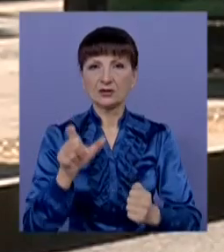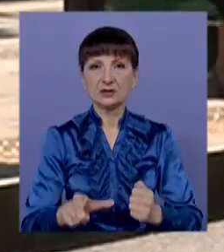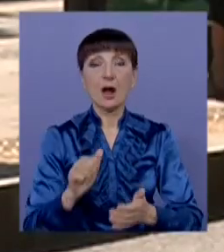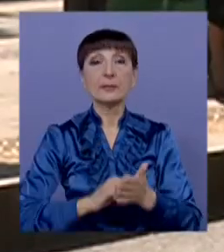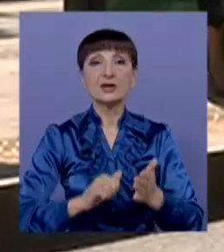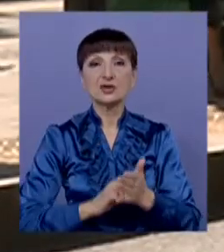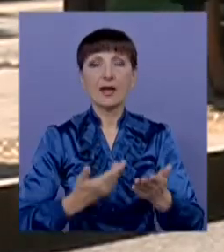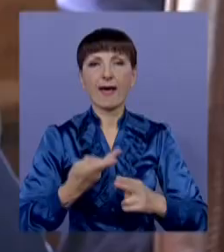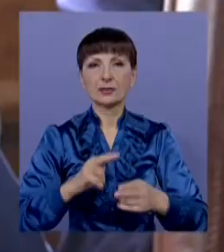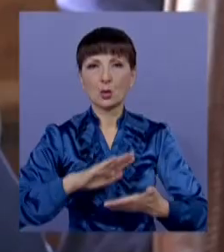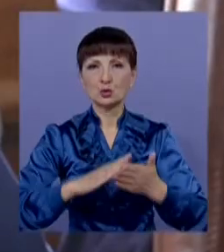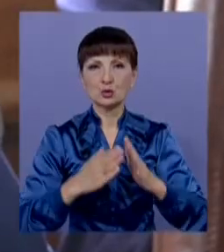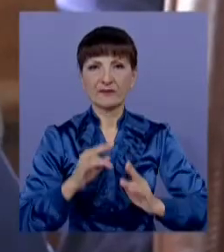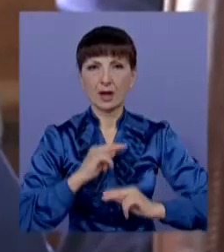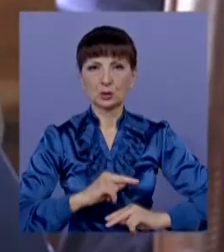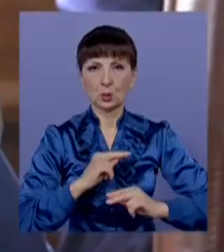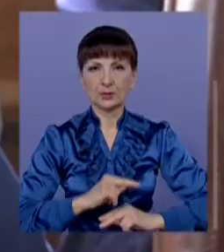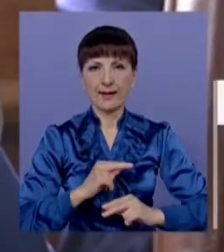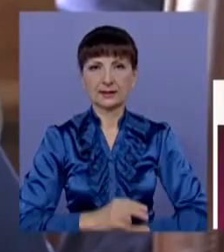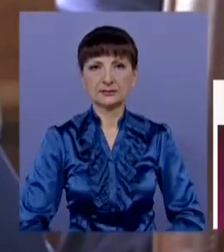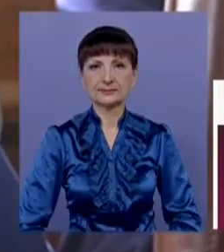– условия труда.